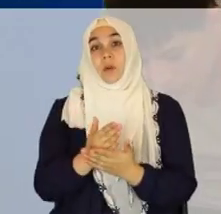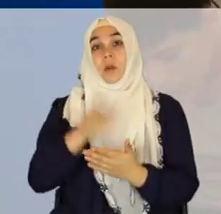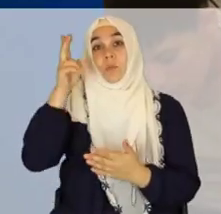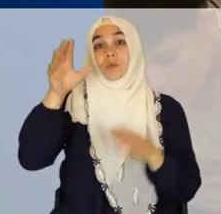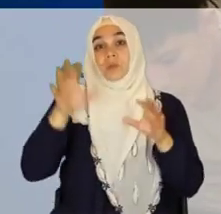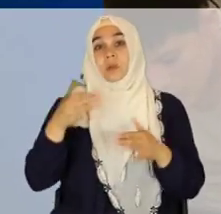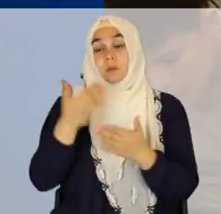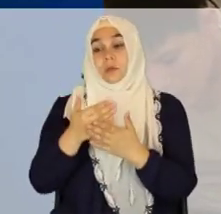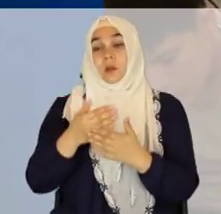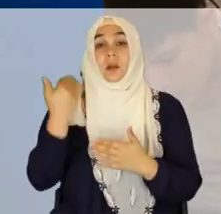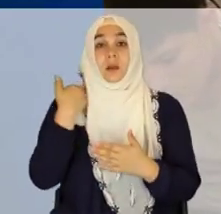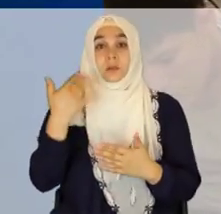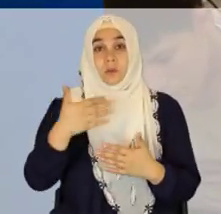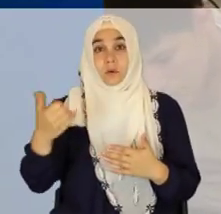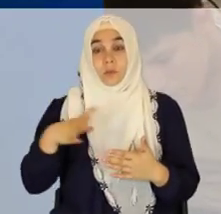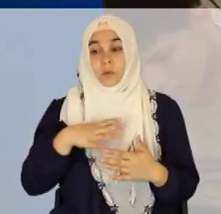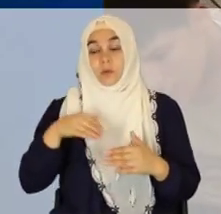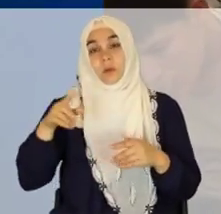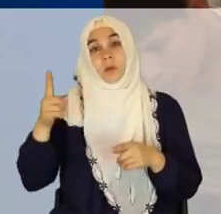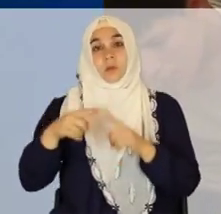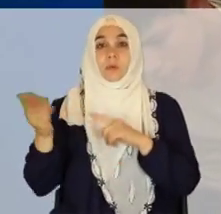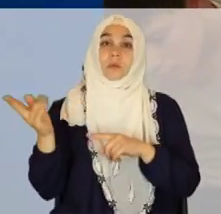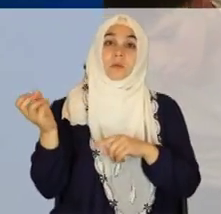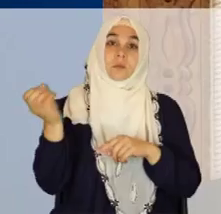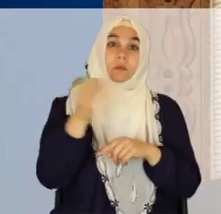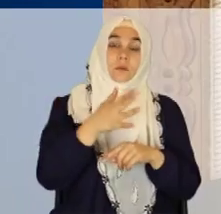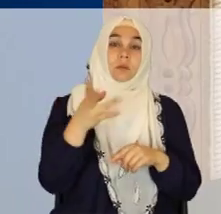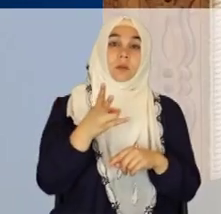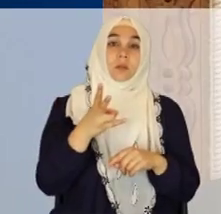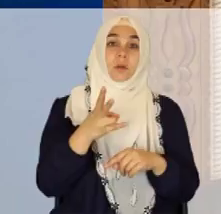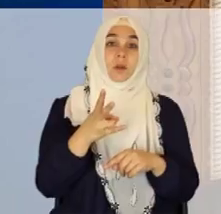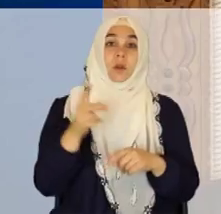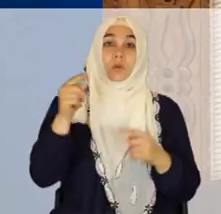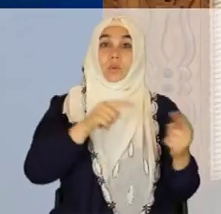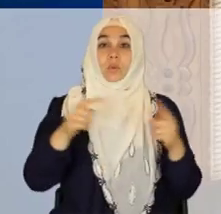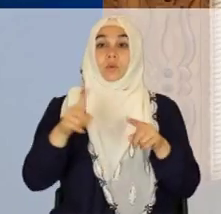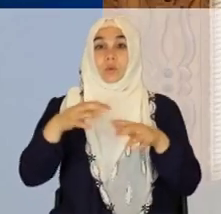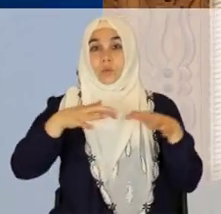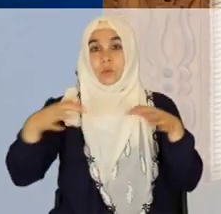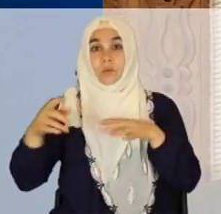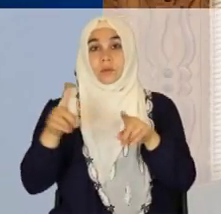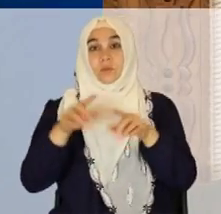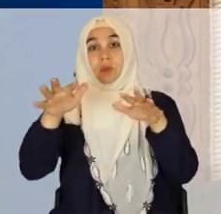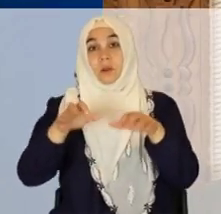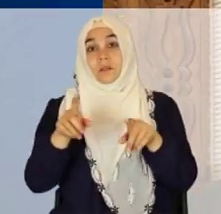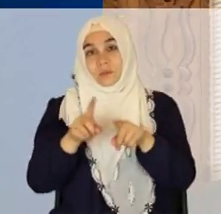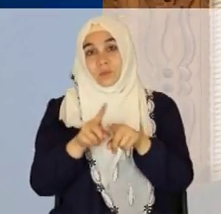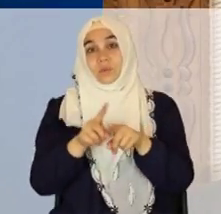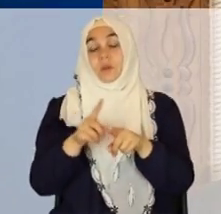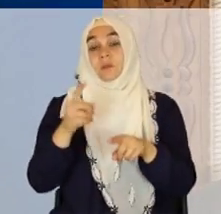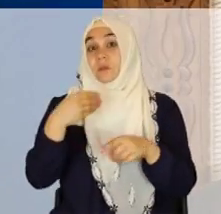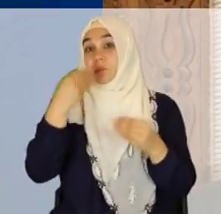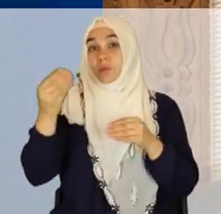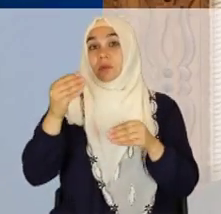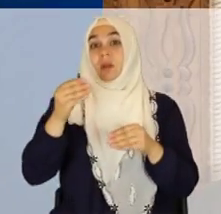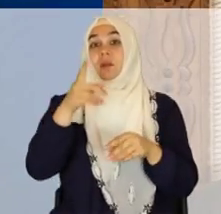shariat talab. Mana shuni qiladi. Birov-birovning molini tortib olsa ham talab shu. Agar o'zi olib borib bermasa,